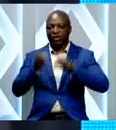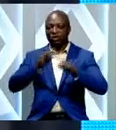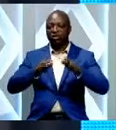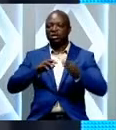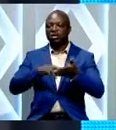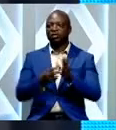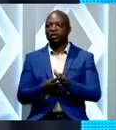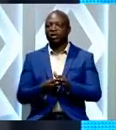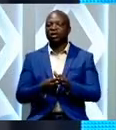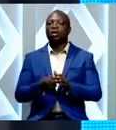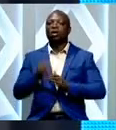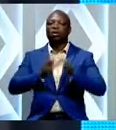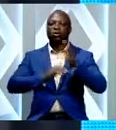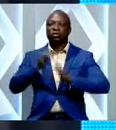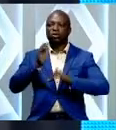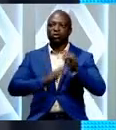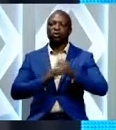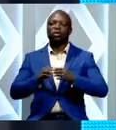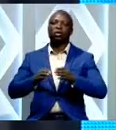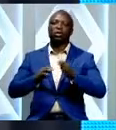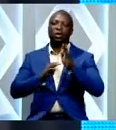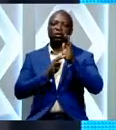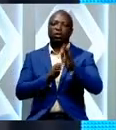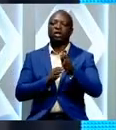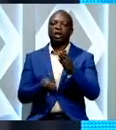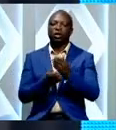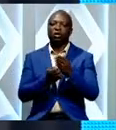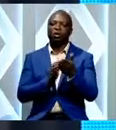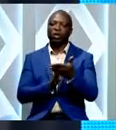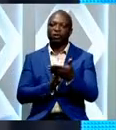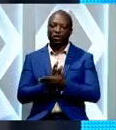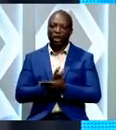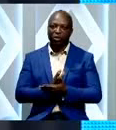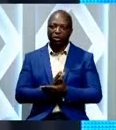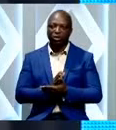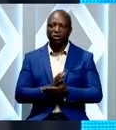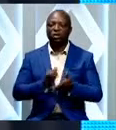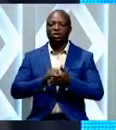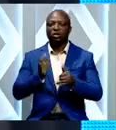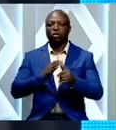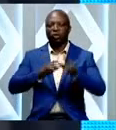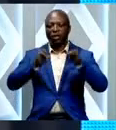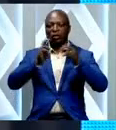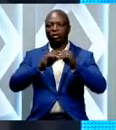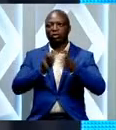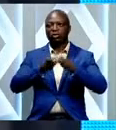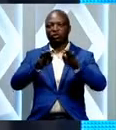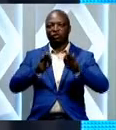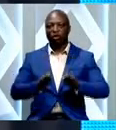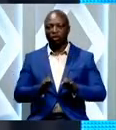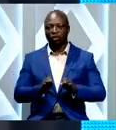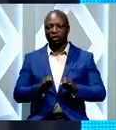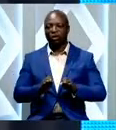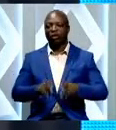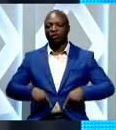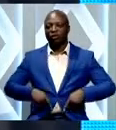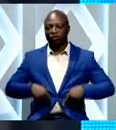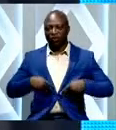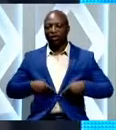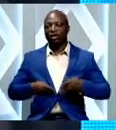dit construction d'un modèle économique viable. C'est le premier thème de ce forum, Be